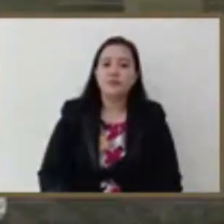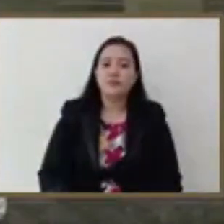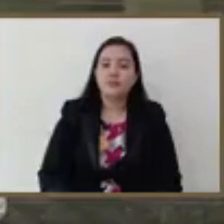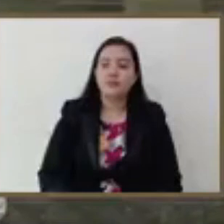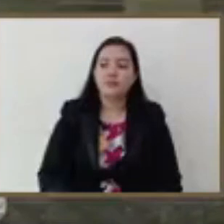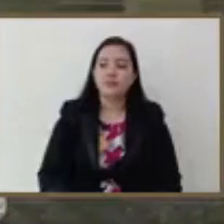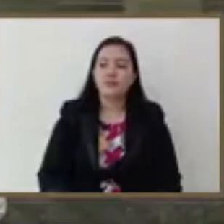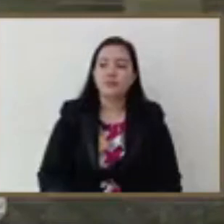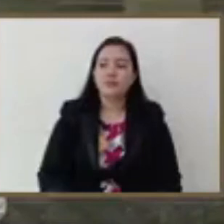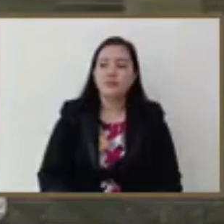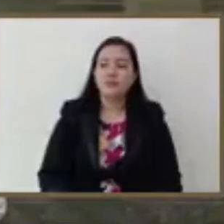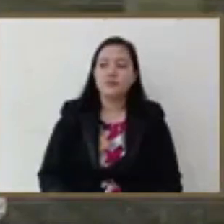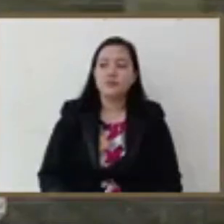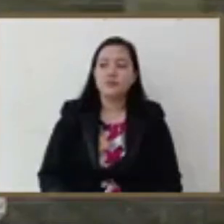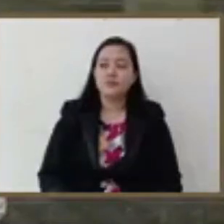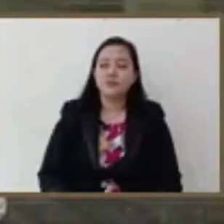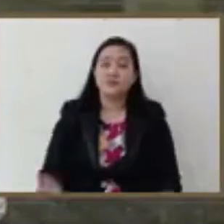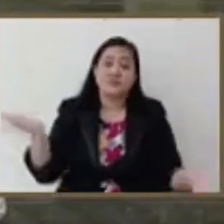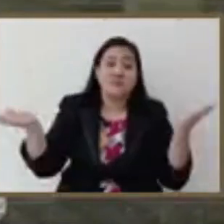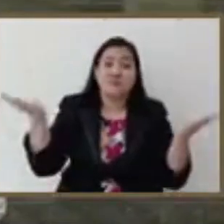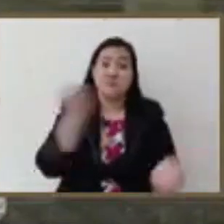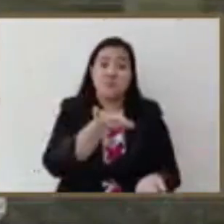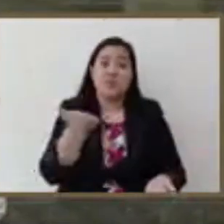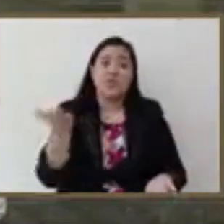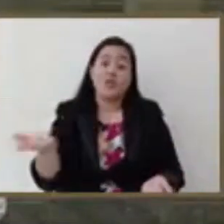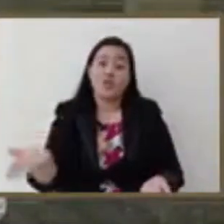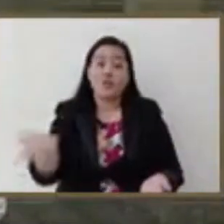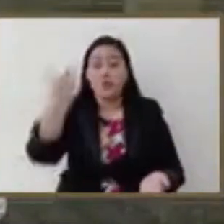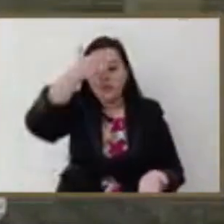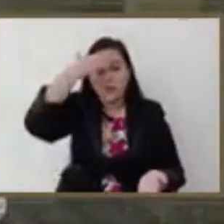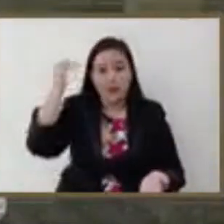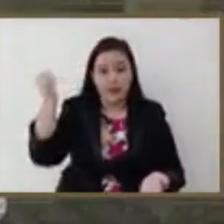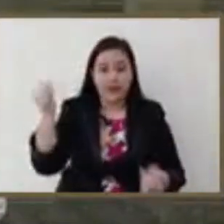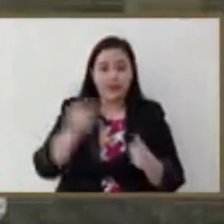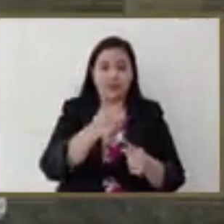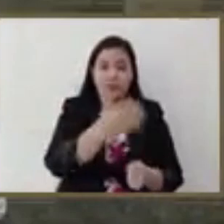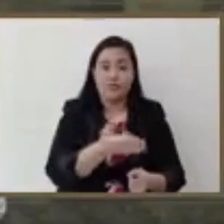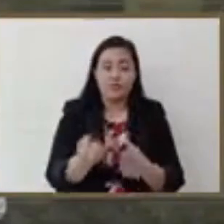Baka nakakalimutan nyo na. Lumaki kayo sa Sunday school, tinuturuan kayo ng mga Sunday school teachers.